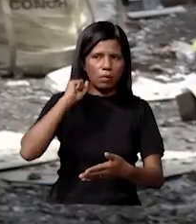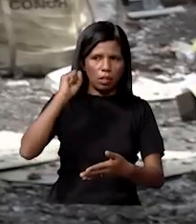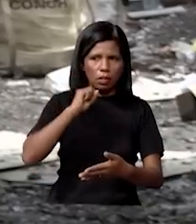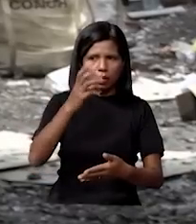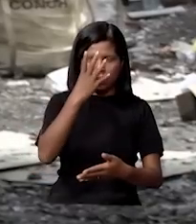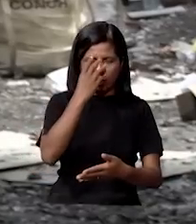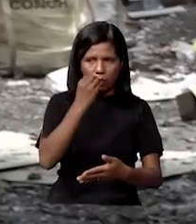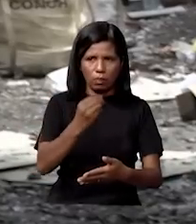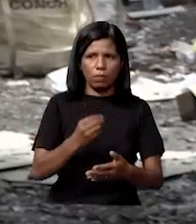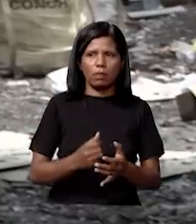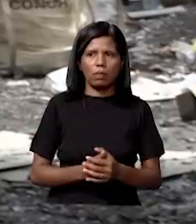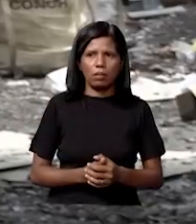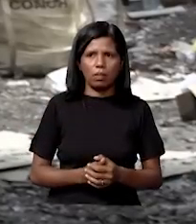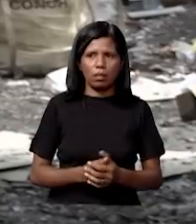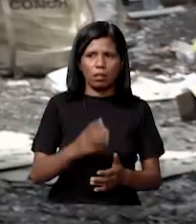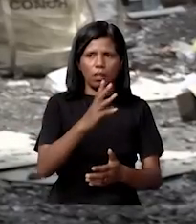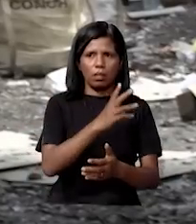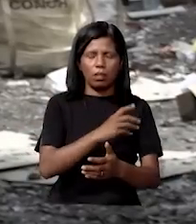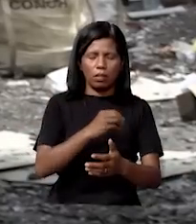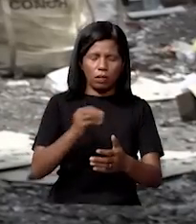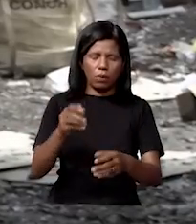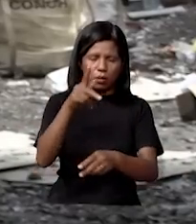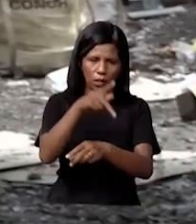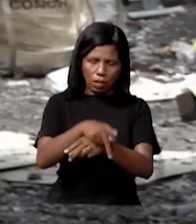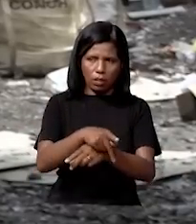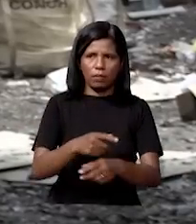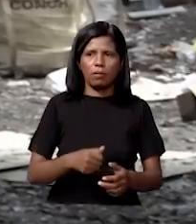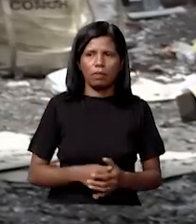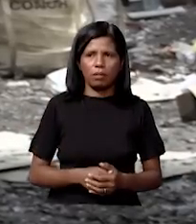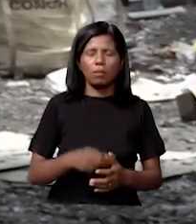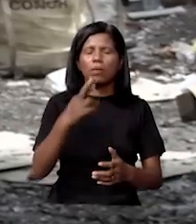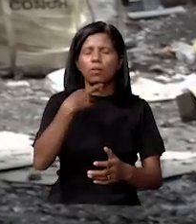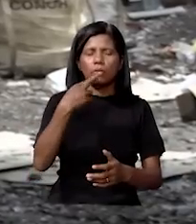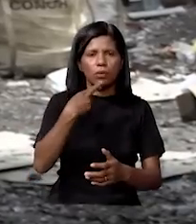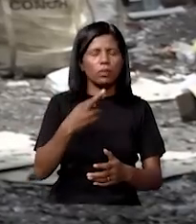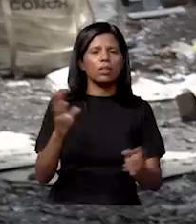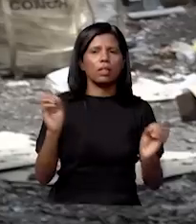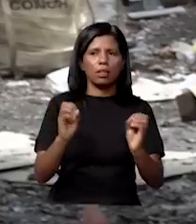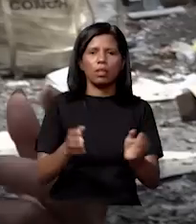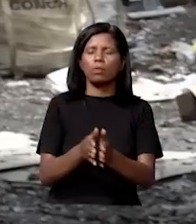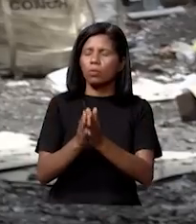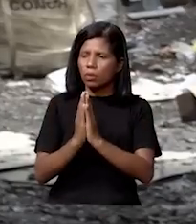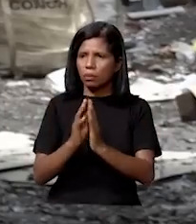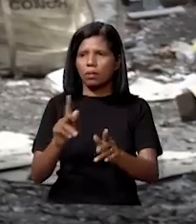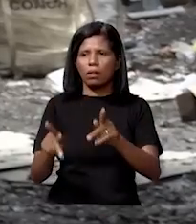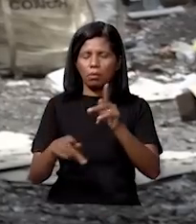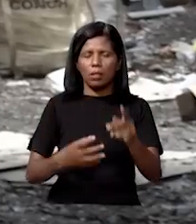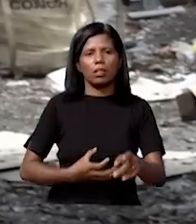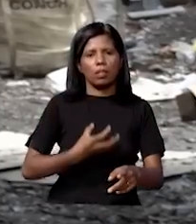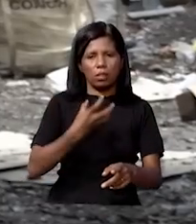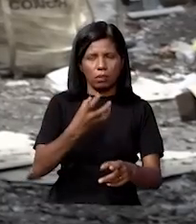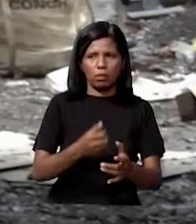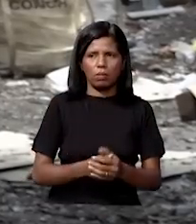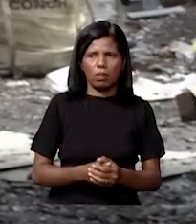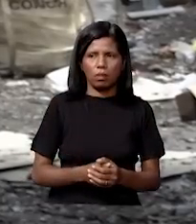batoba takalos puan tolok raikalan. Tampos laya. Aku sebaya masir ne mahiru. Ayo